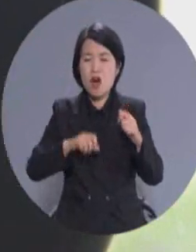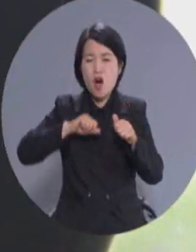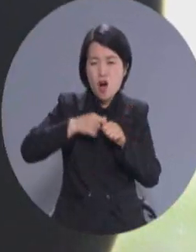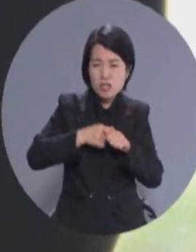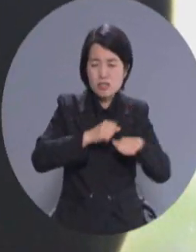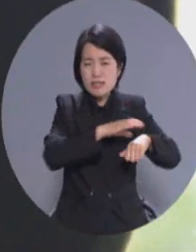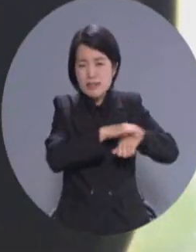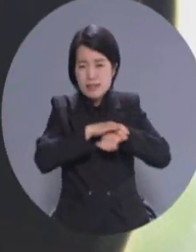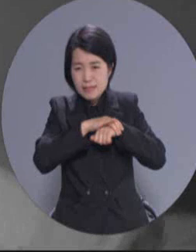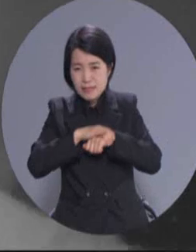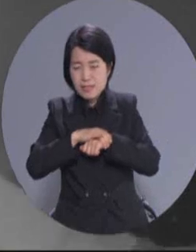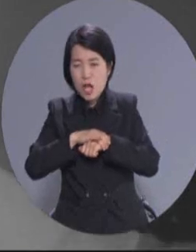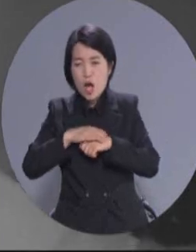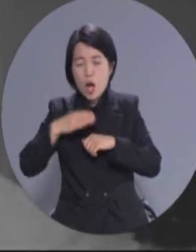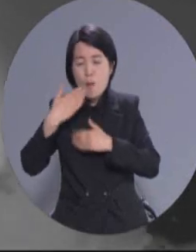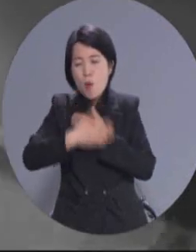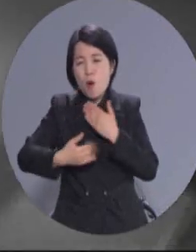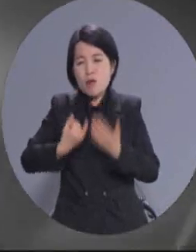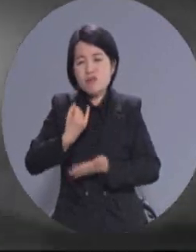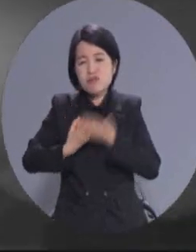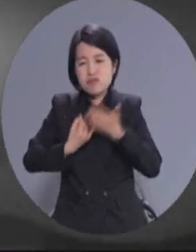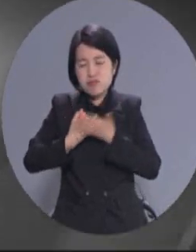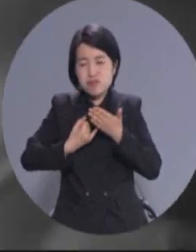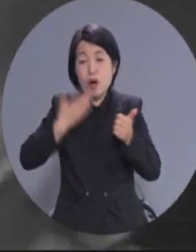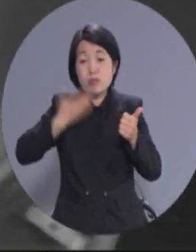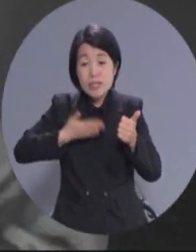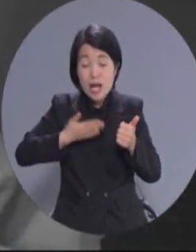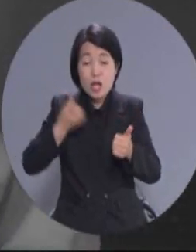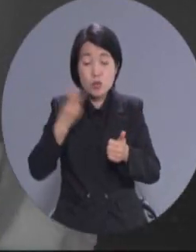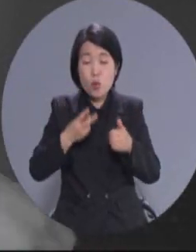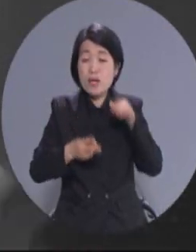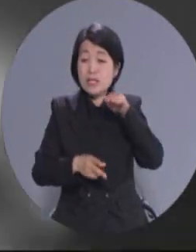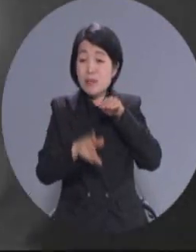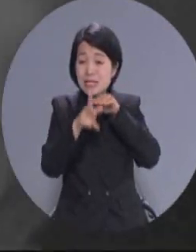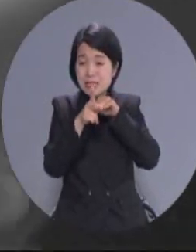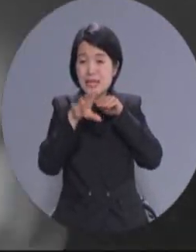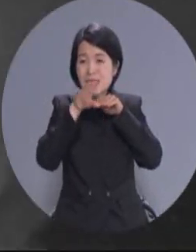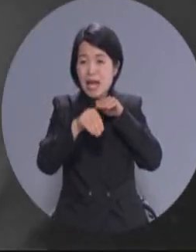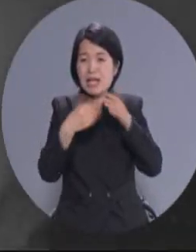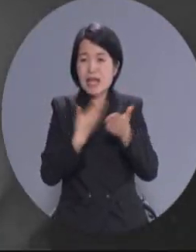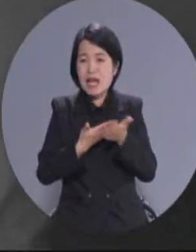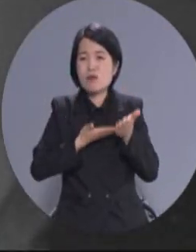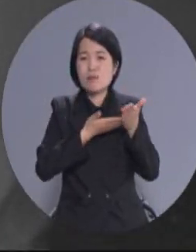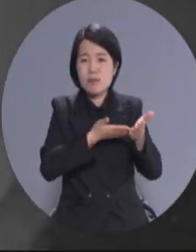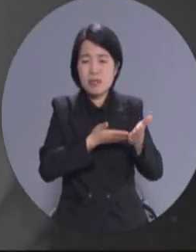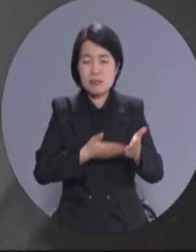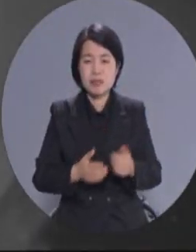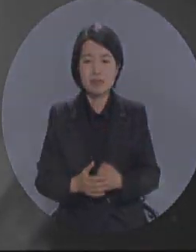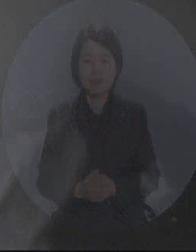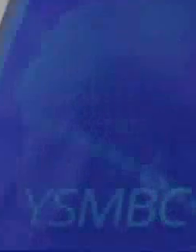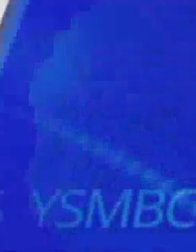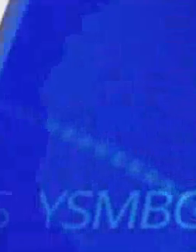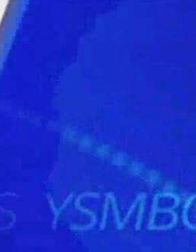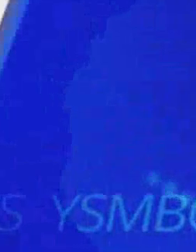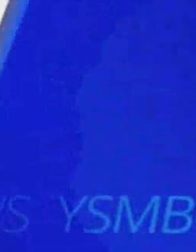강제로 잡아당겨 자신의 허벅지를 만져달라고 말했으며 블랙박스를 꺼달라고 요구하기도 했습니다.